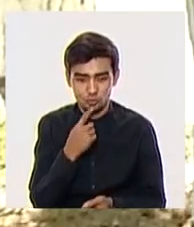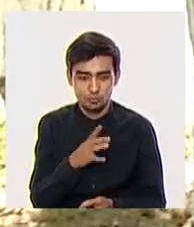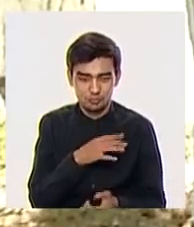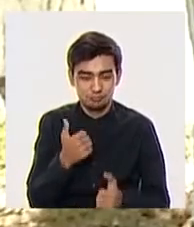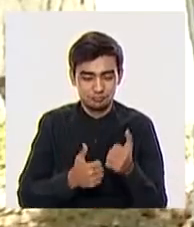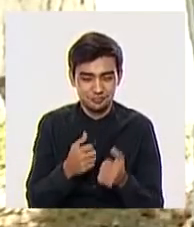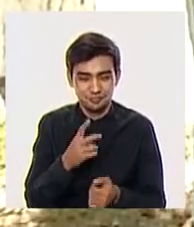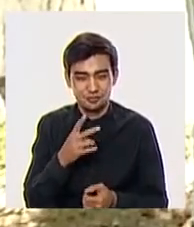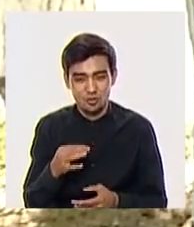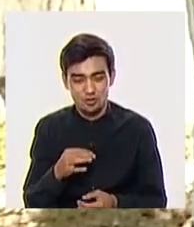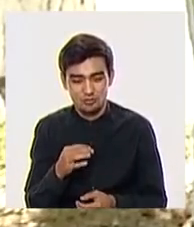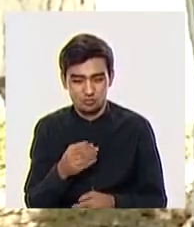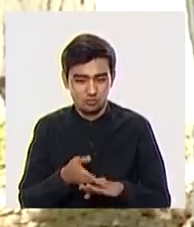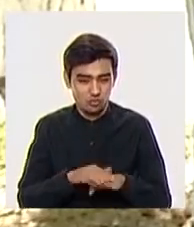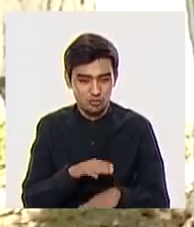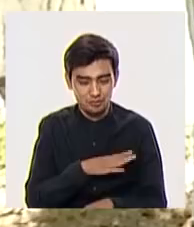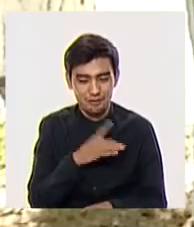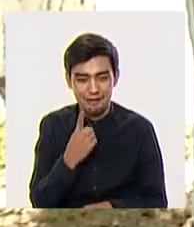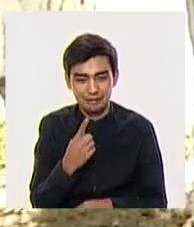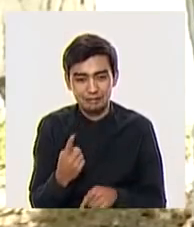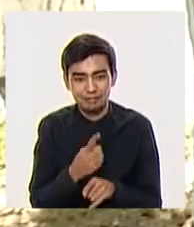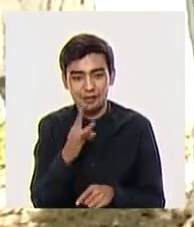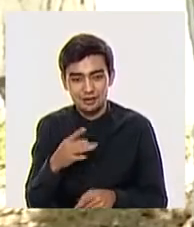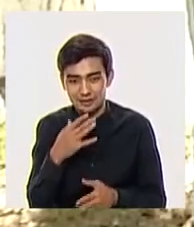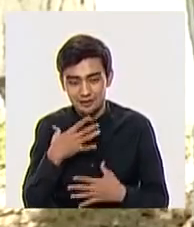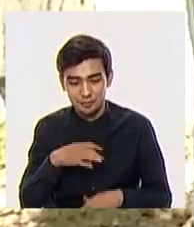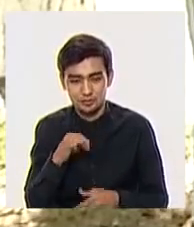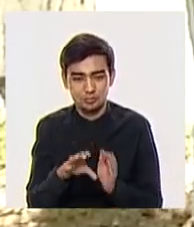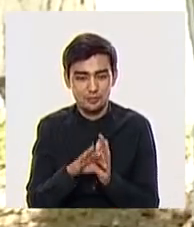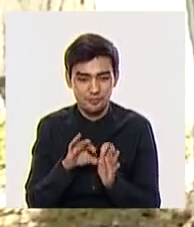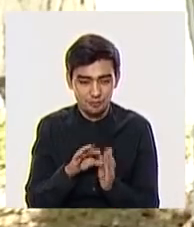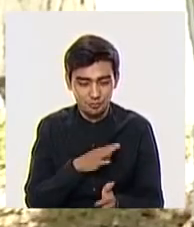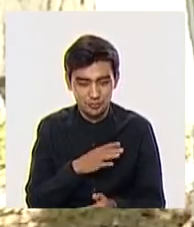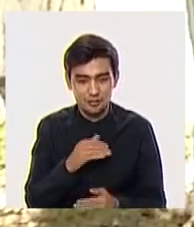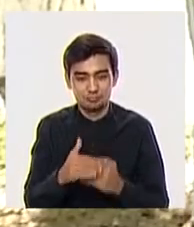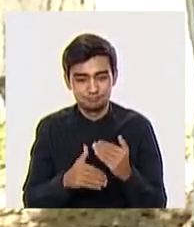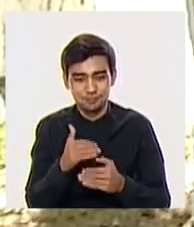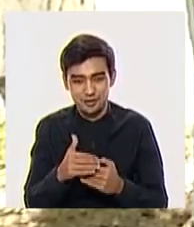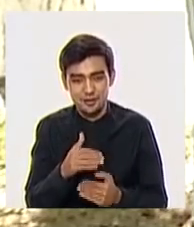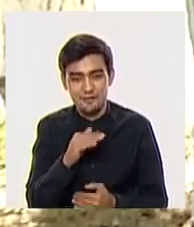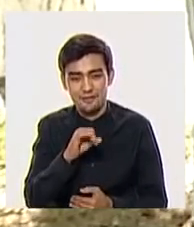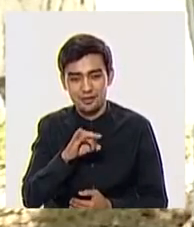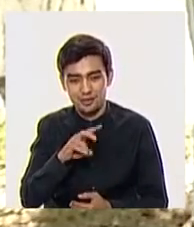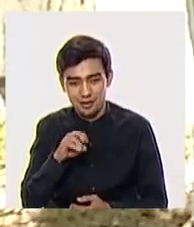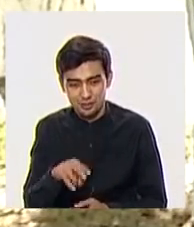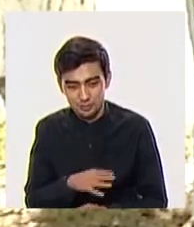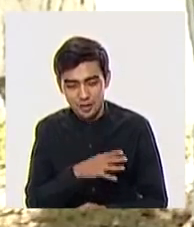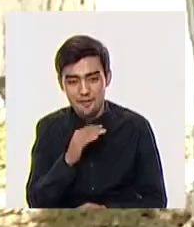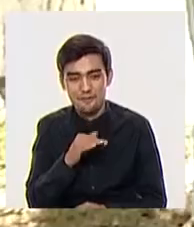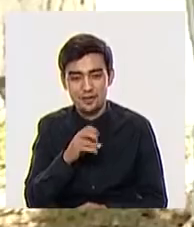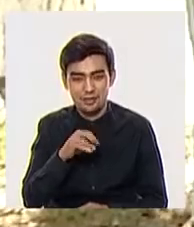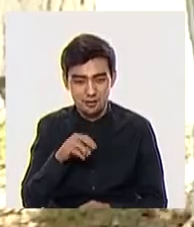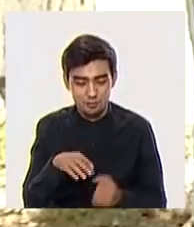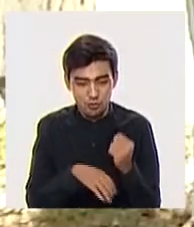айтсақ болады. Өйткені бір кезеңде емес, бірінші іріктеу болды, іріктеуден кейін жаңағы финал болды, финалдан кейін гранд